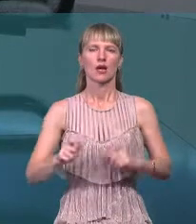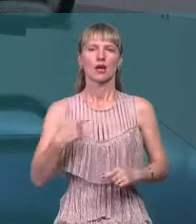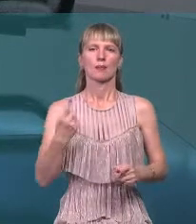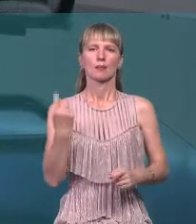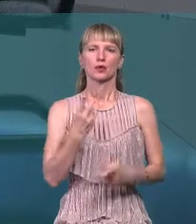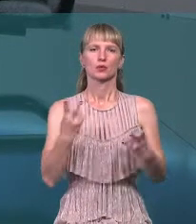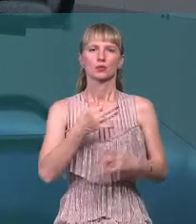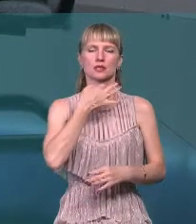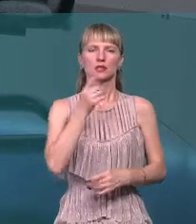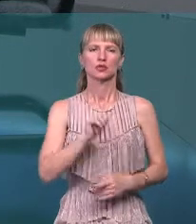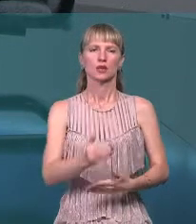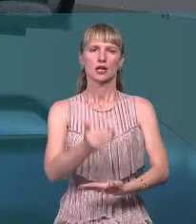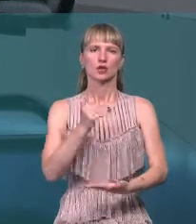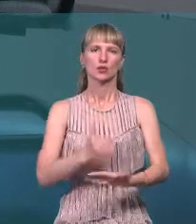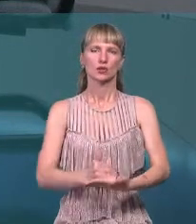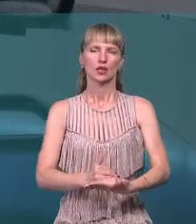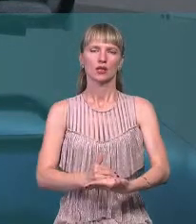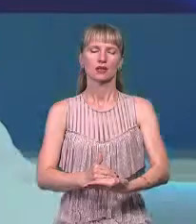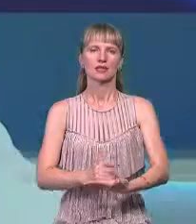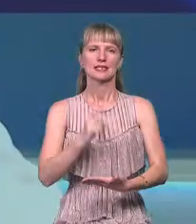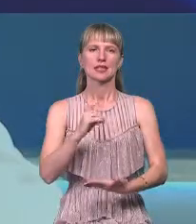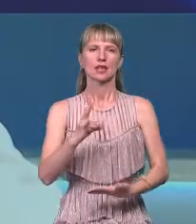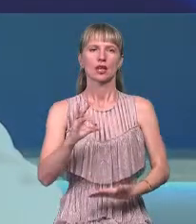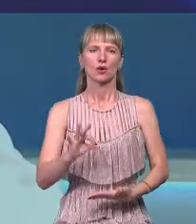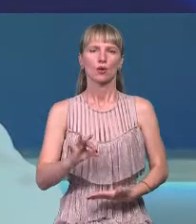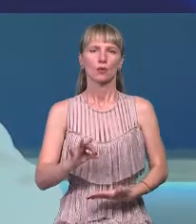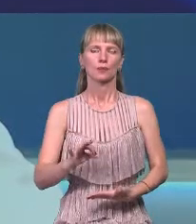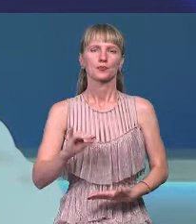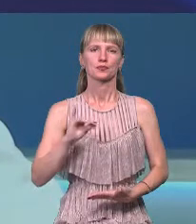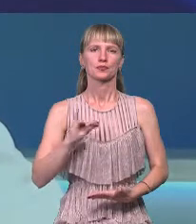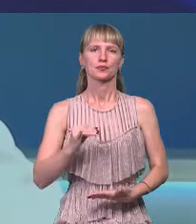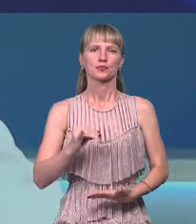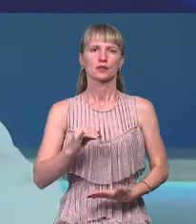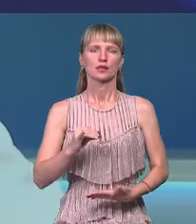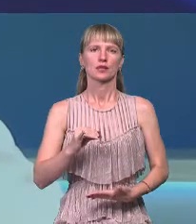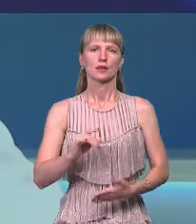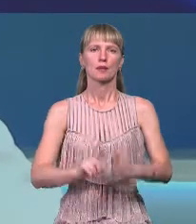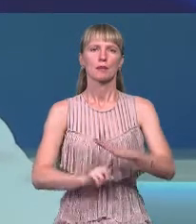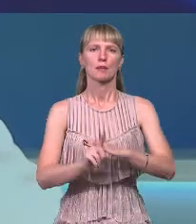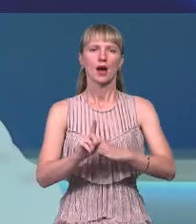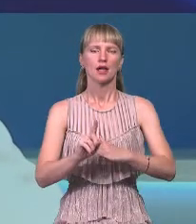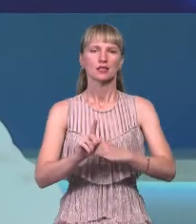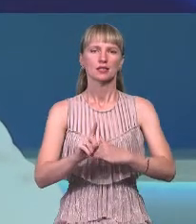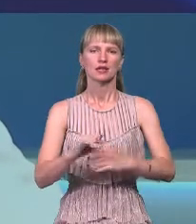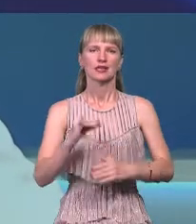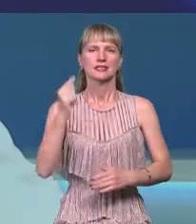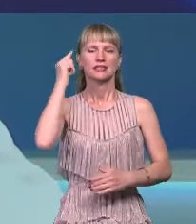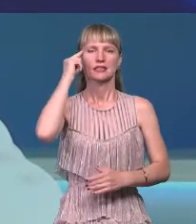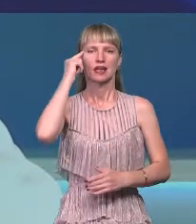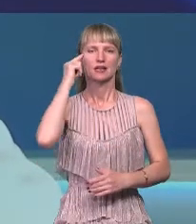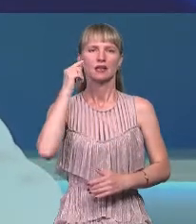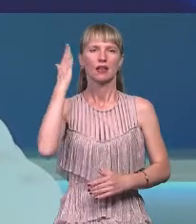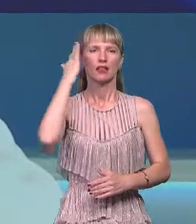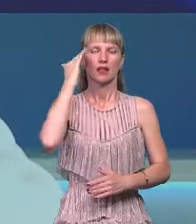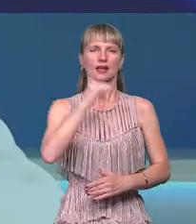що результати ЗНО та база і знання, інтелектуальний рівень,